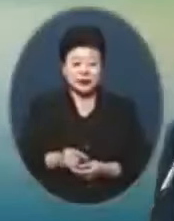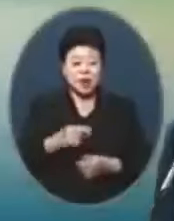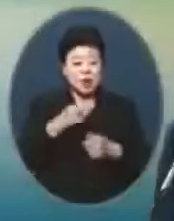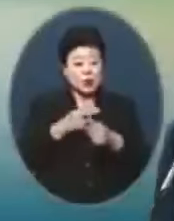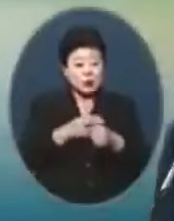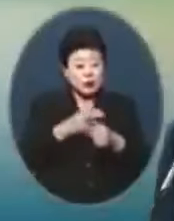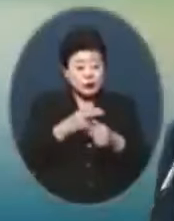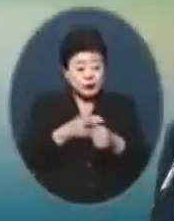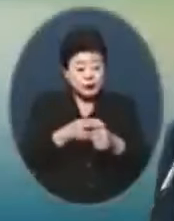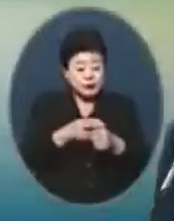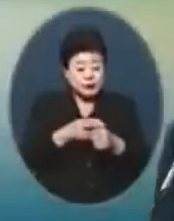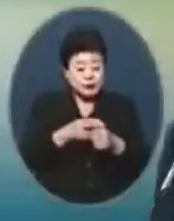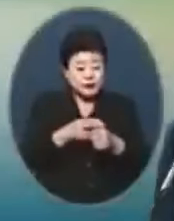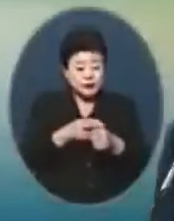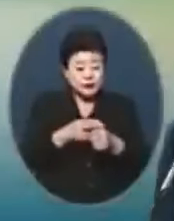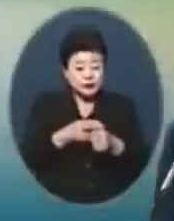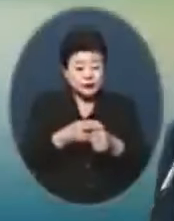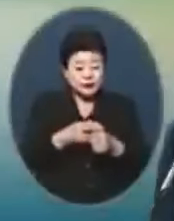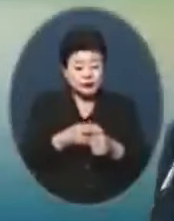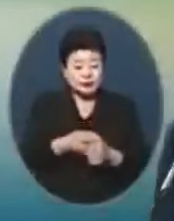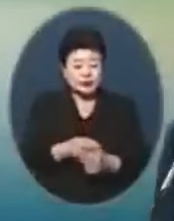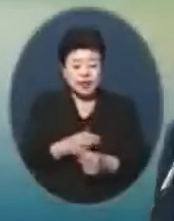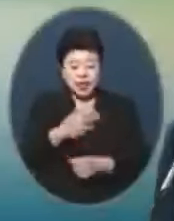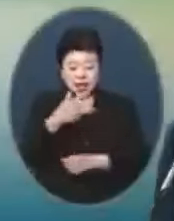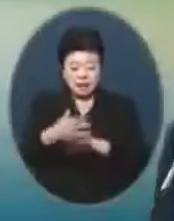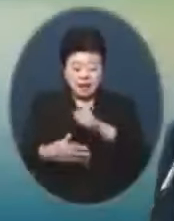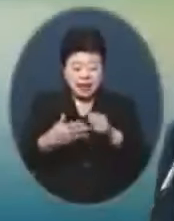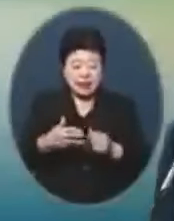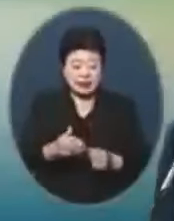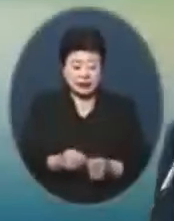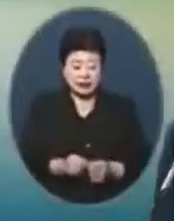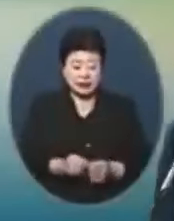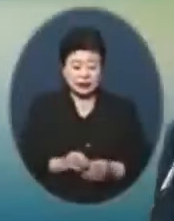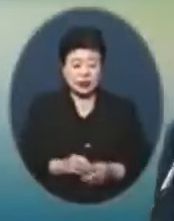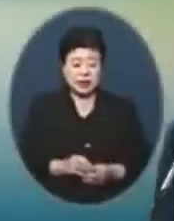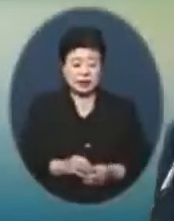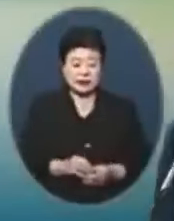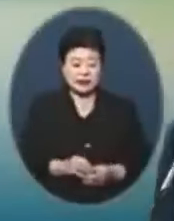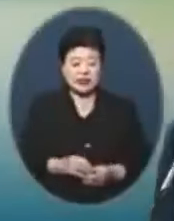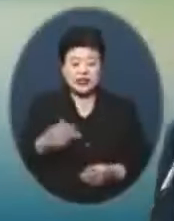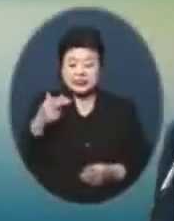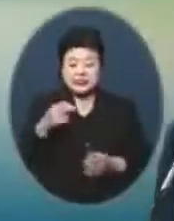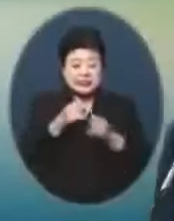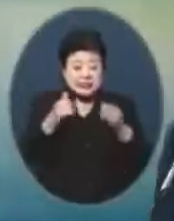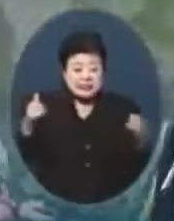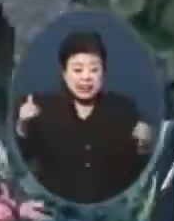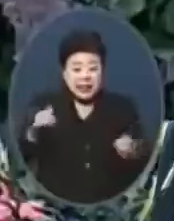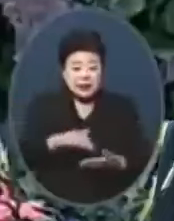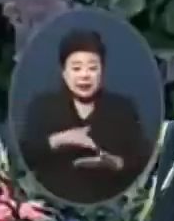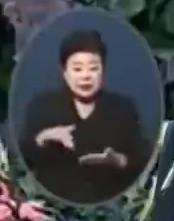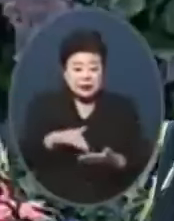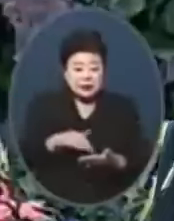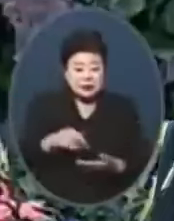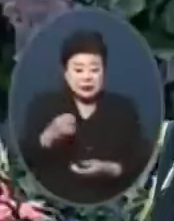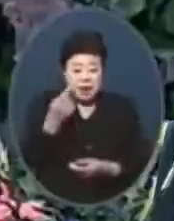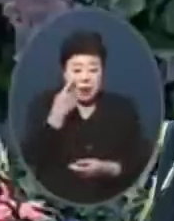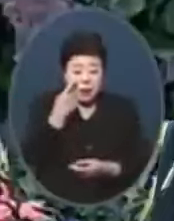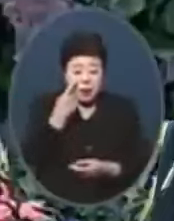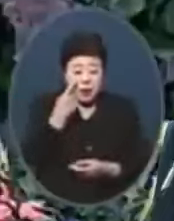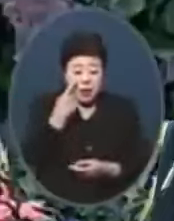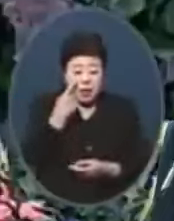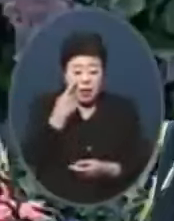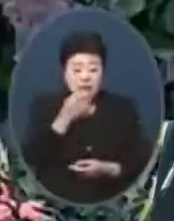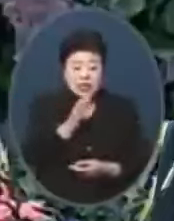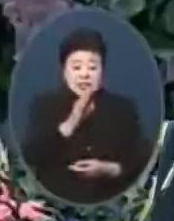교수가 이끄는 연구팀이 8년 동안 약 7,000명의 사람을 대상으로 조사를 했는데